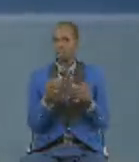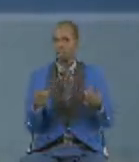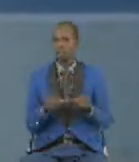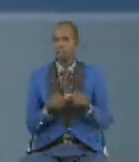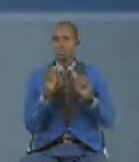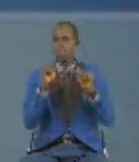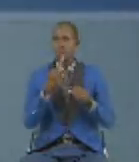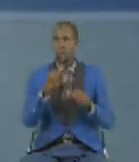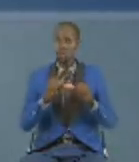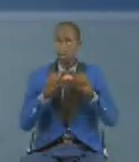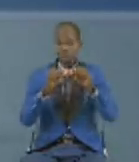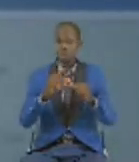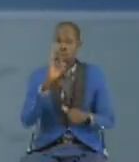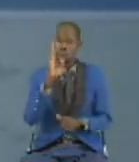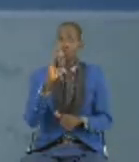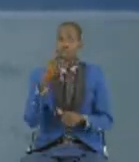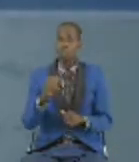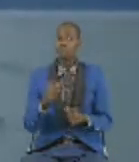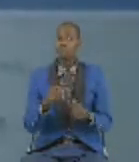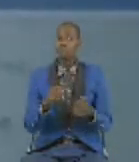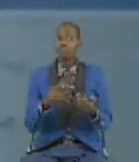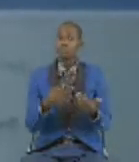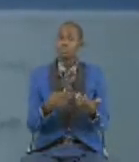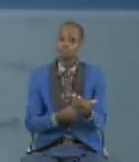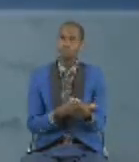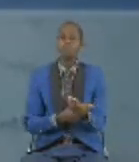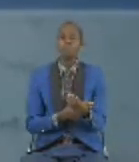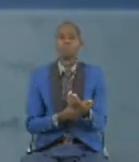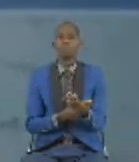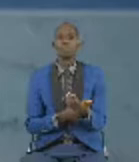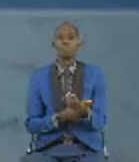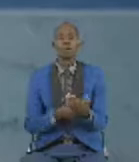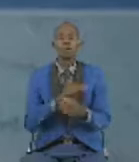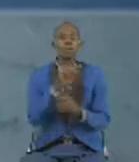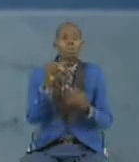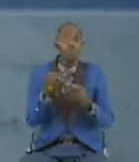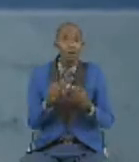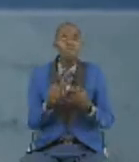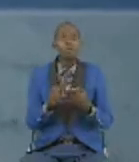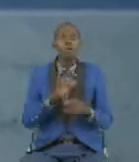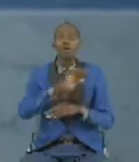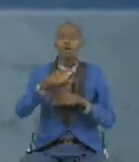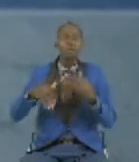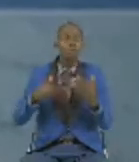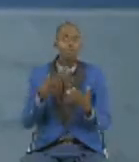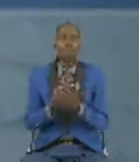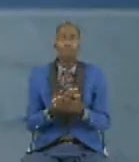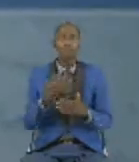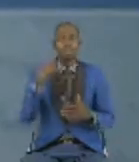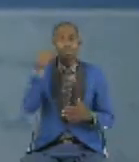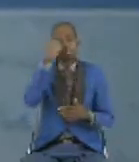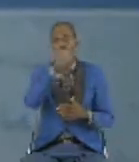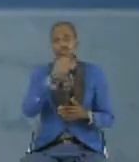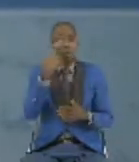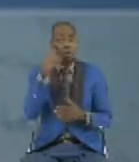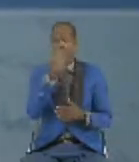que vous pouvez prêcher l'évangile et proclamer l'évangile lorsque tous les yeux sont sur